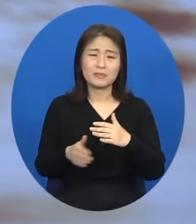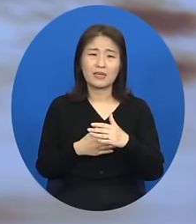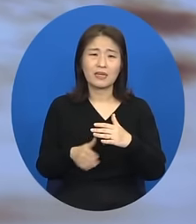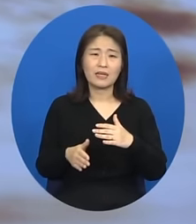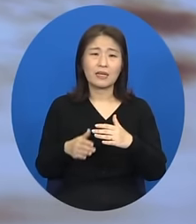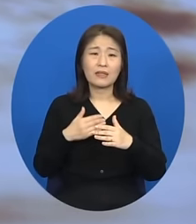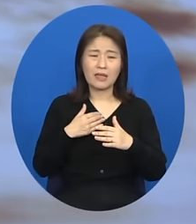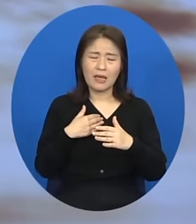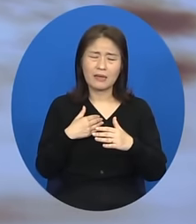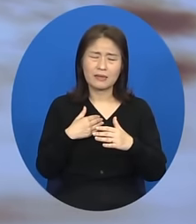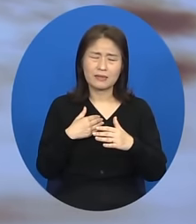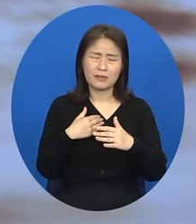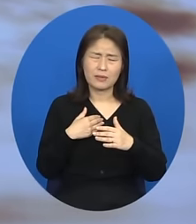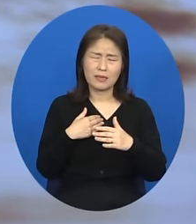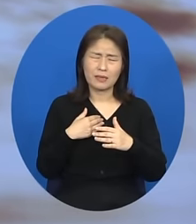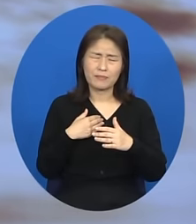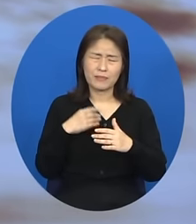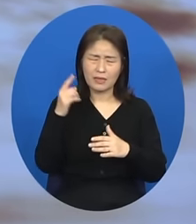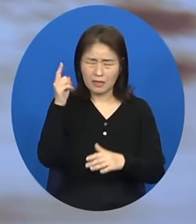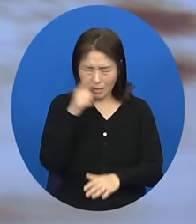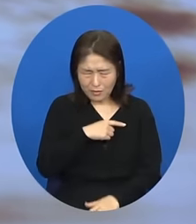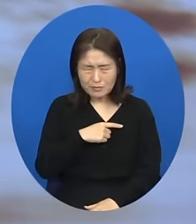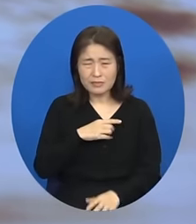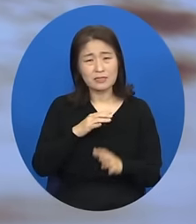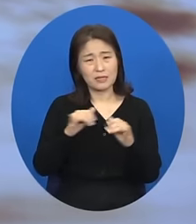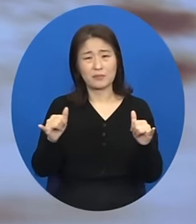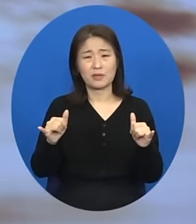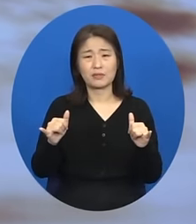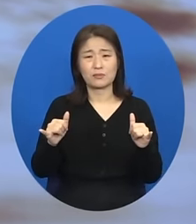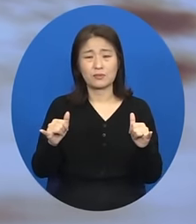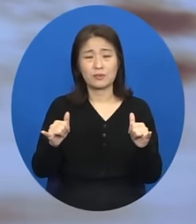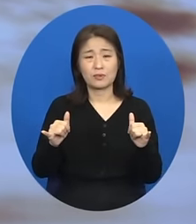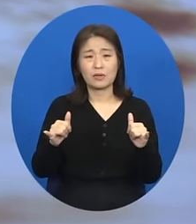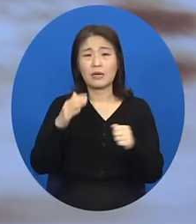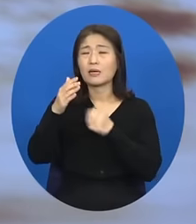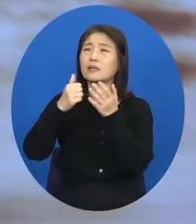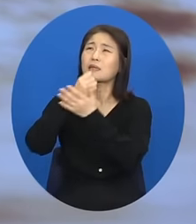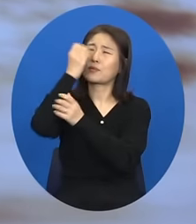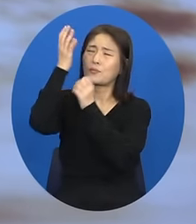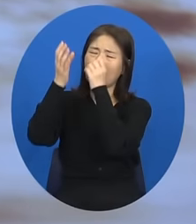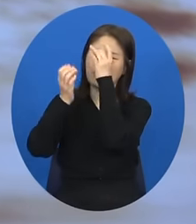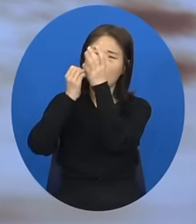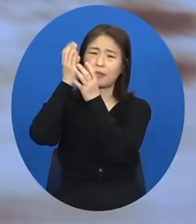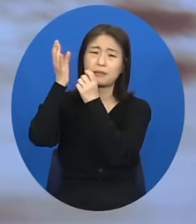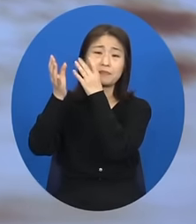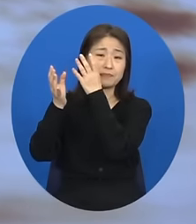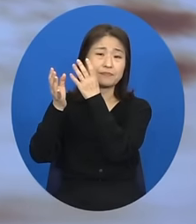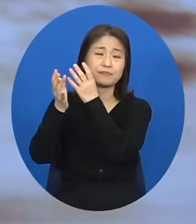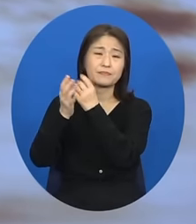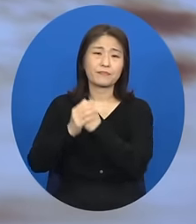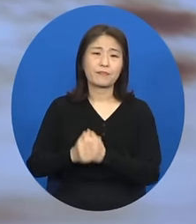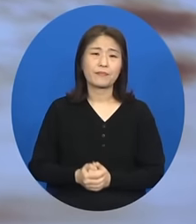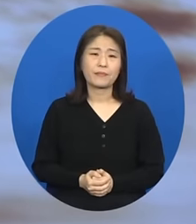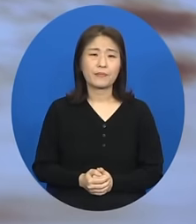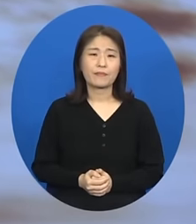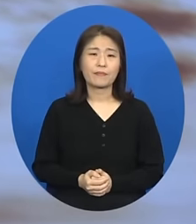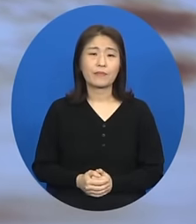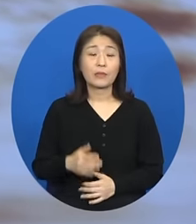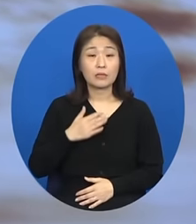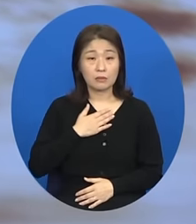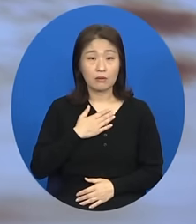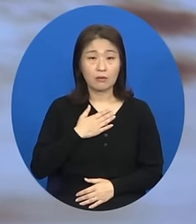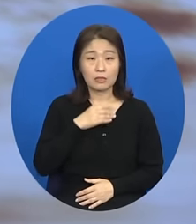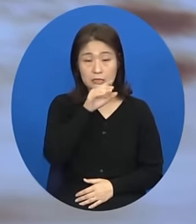이렇게 간사한 사람입니다 라고 고백을 했습니다. 여러분, 저는 십자가 은혜를